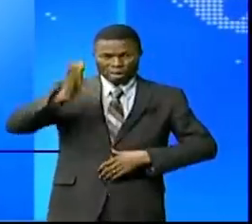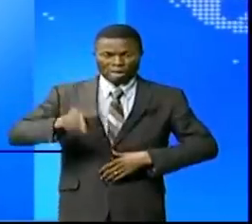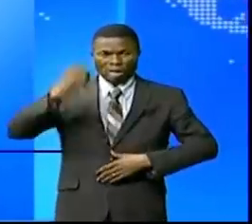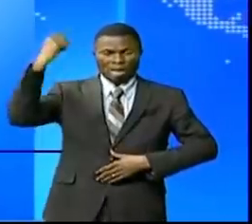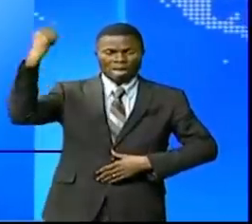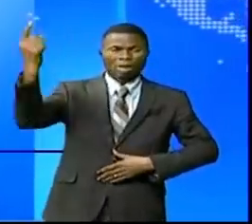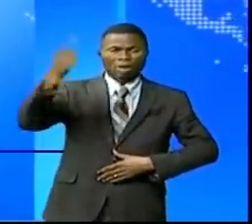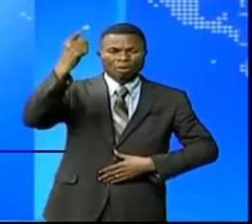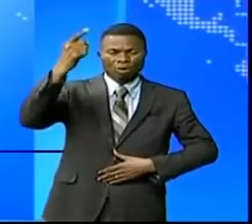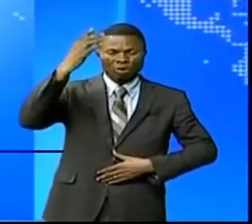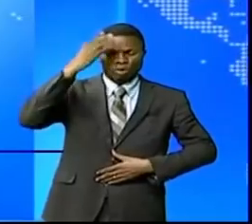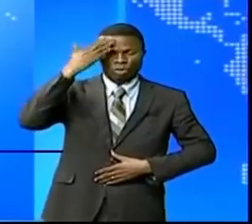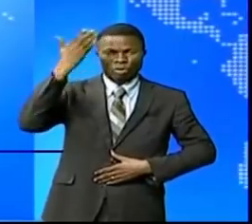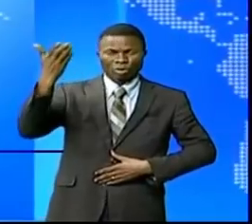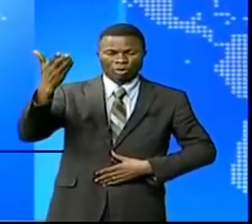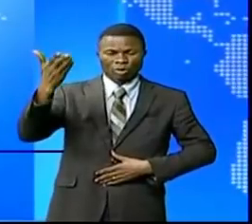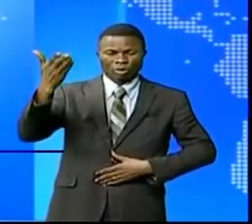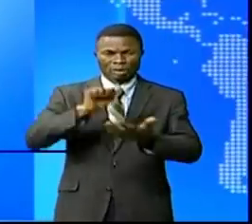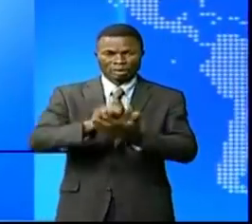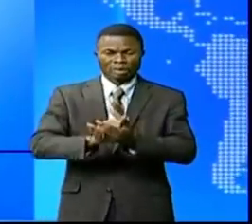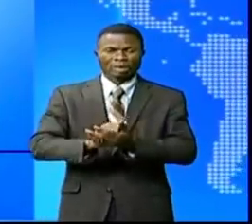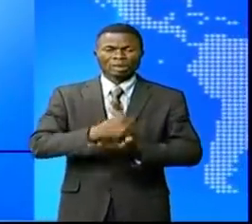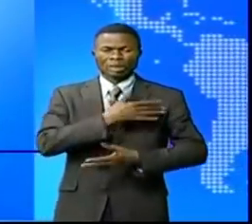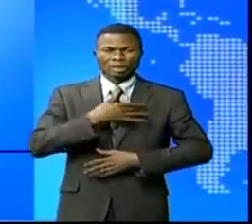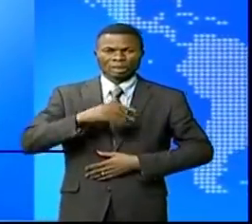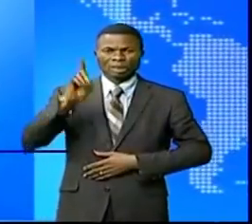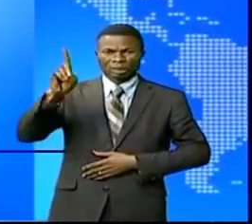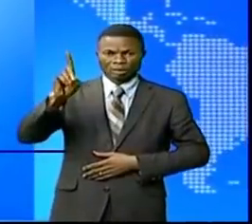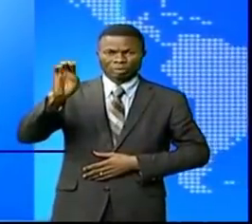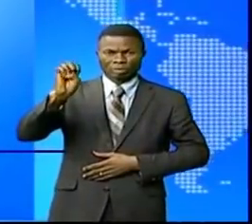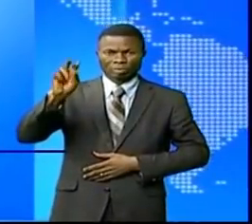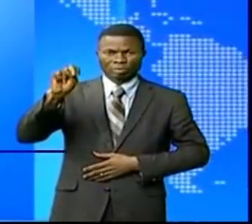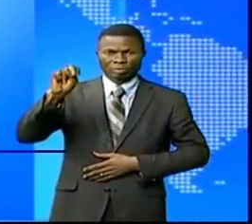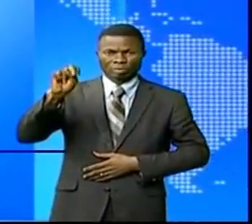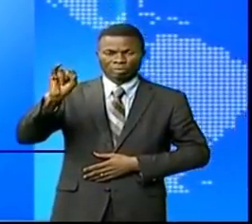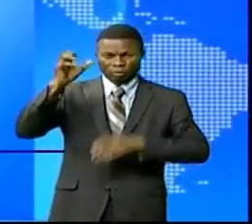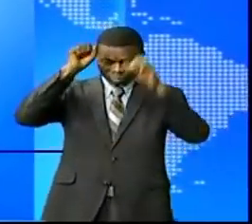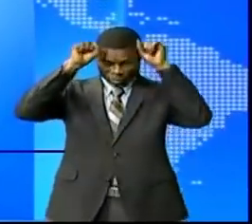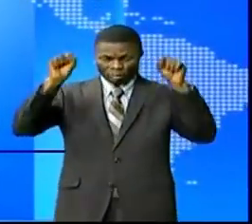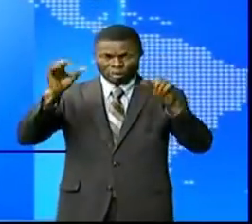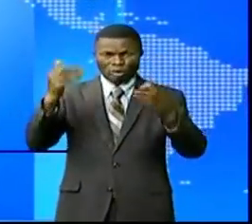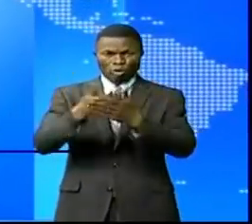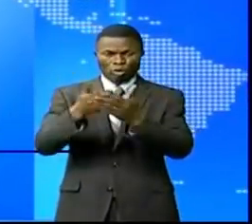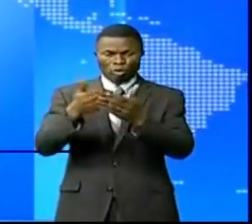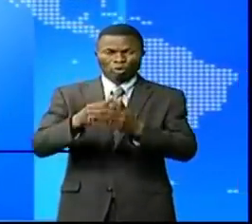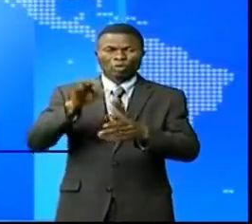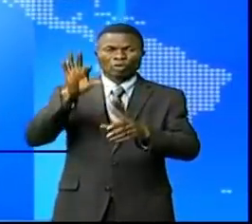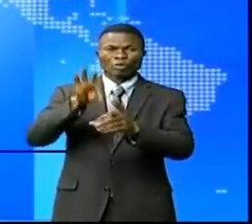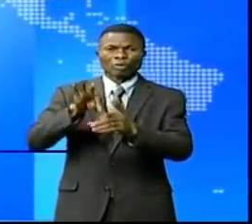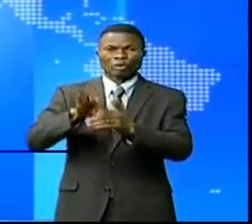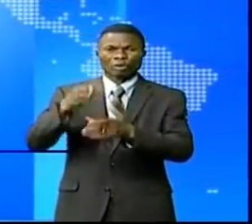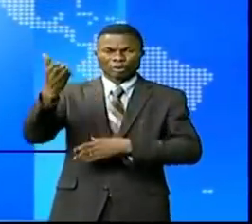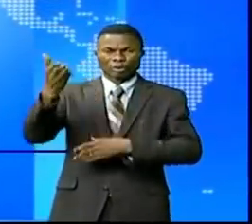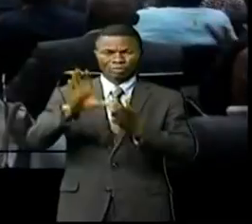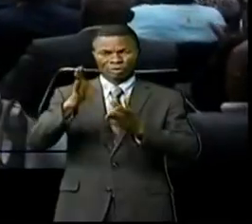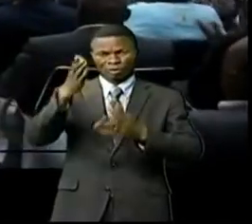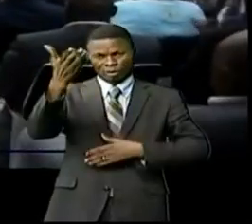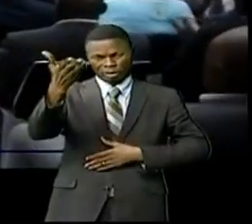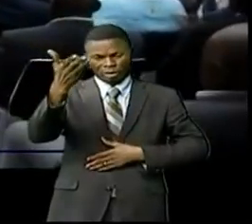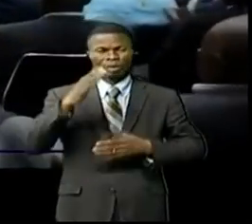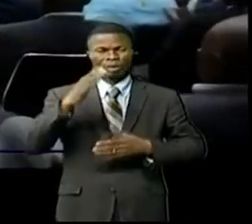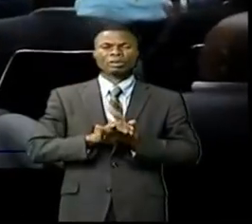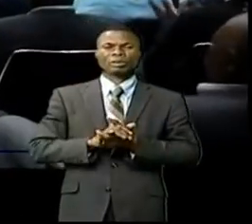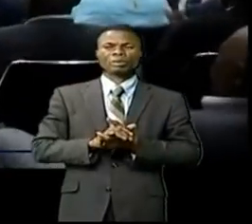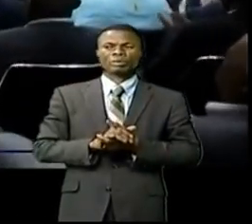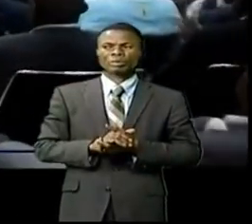mondialement reconnu. Il s'agit de Denis Kadima, président de la CENI, nous dit Fifi Bokemi. Force